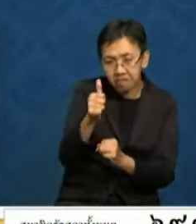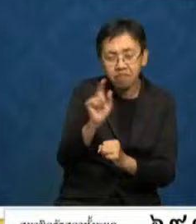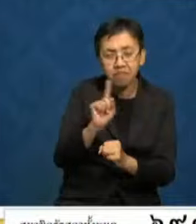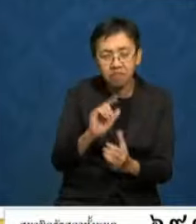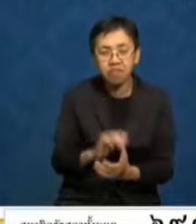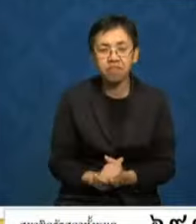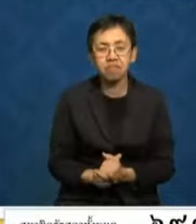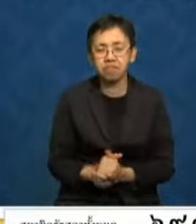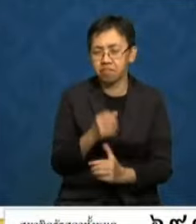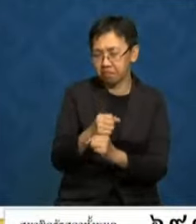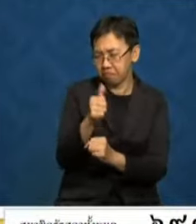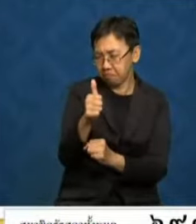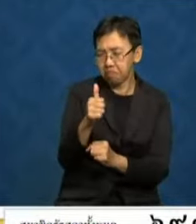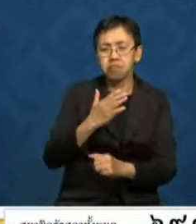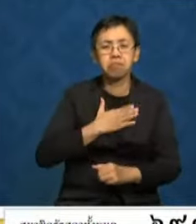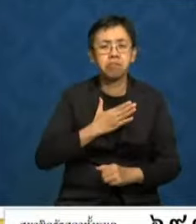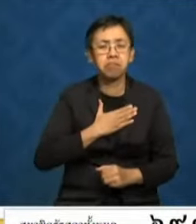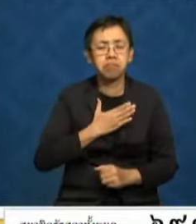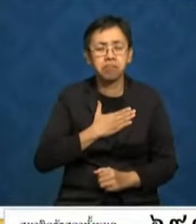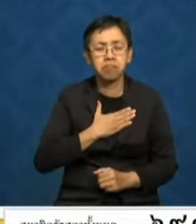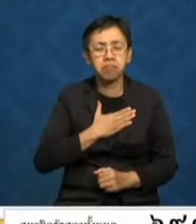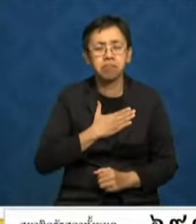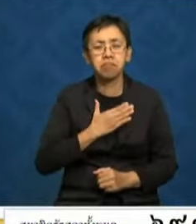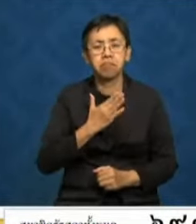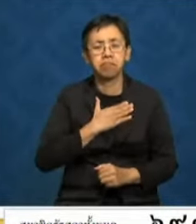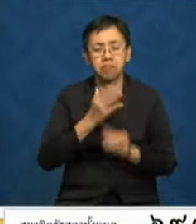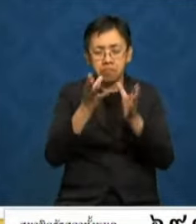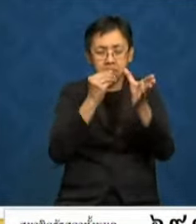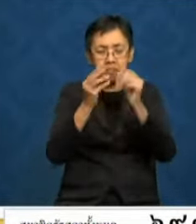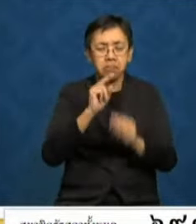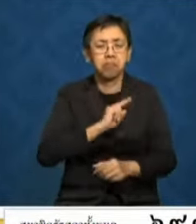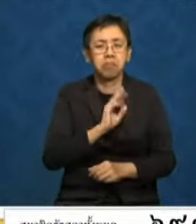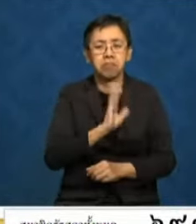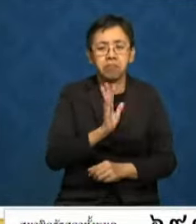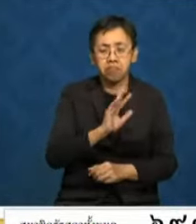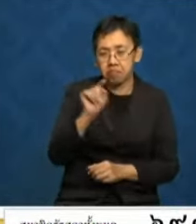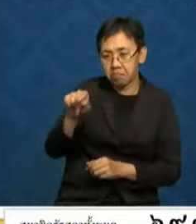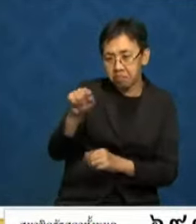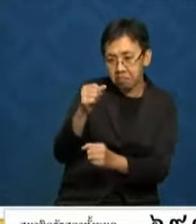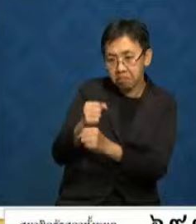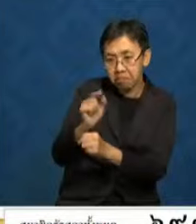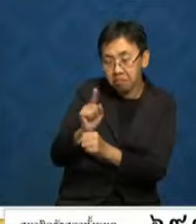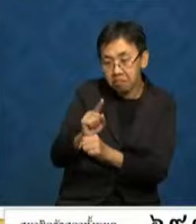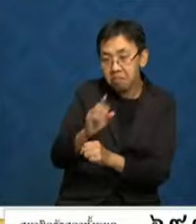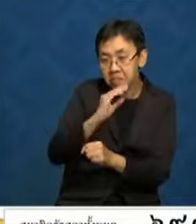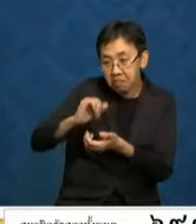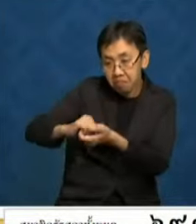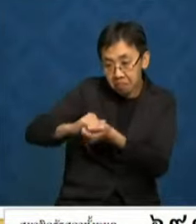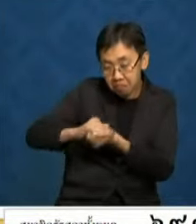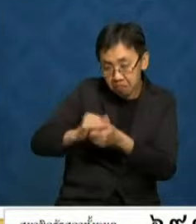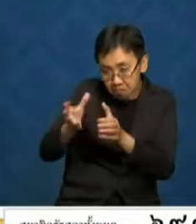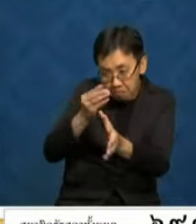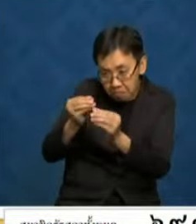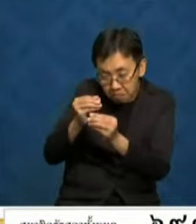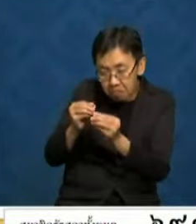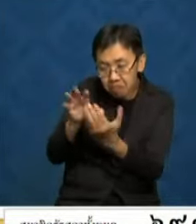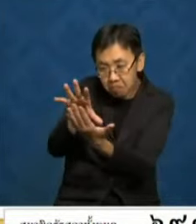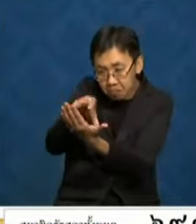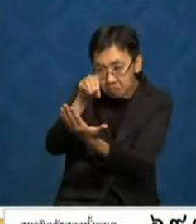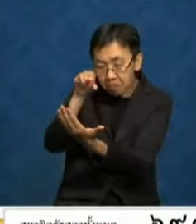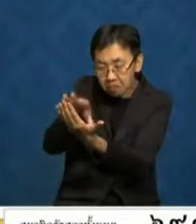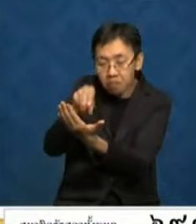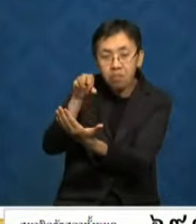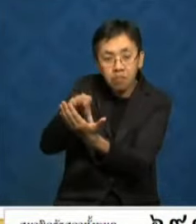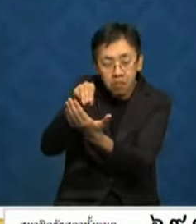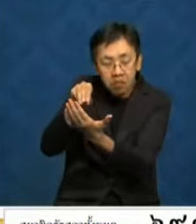ว่า best practice ซึ่งเราไม่สามารถที่จะเรียนรู้จากใครได้เลยถ้าเขาไม่ให้ความร่วมมือในการที่จะถ่ายทอดโดยเฉพาะอย่